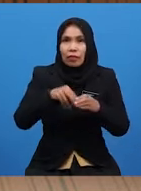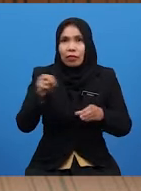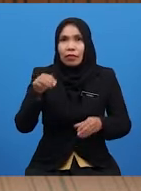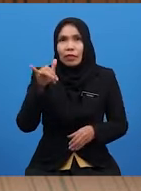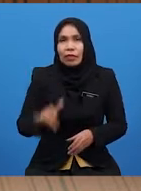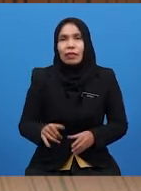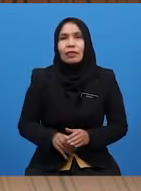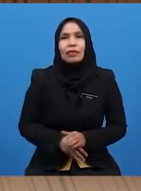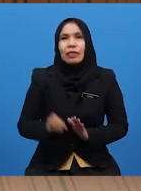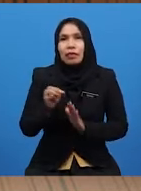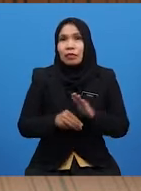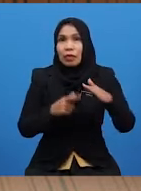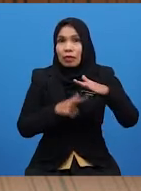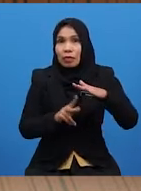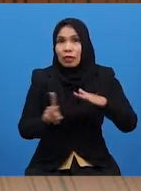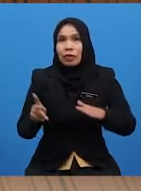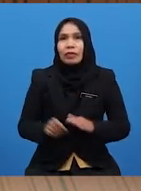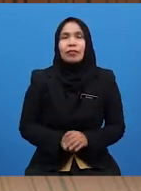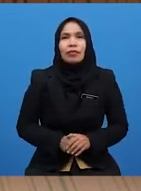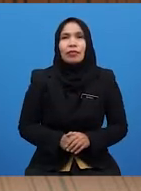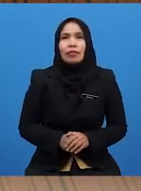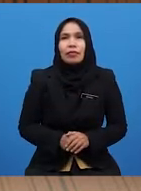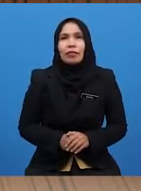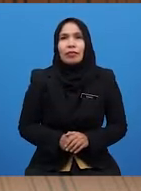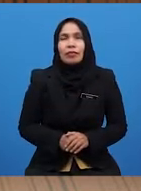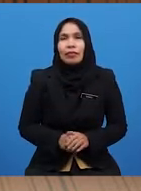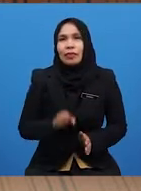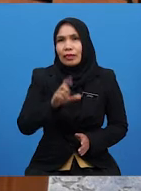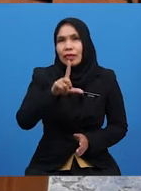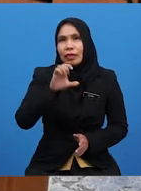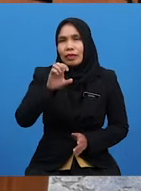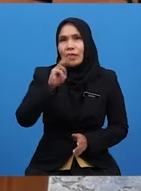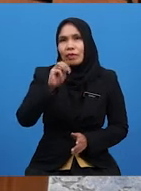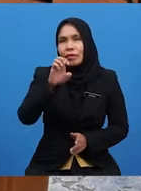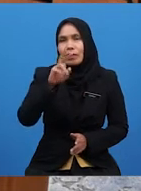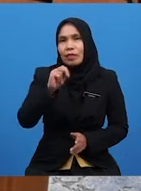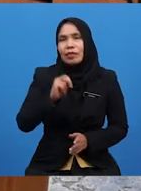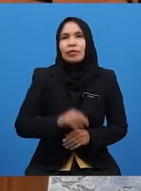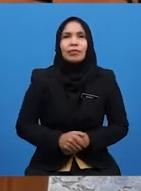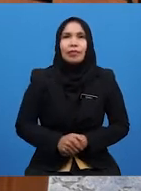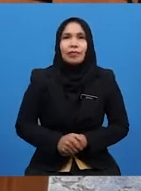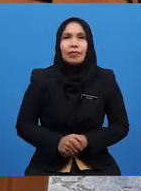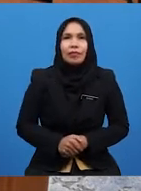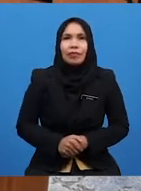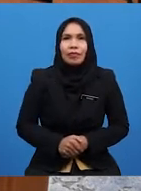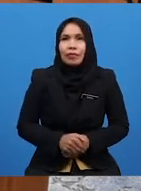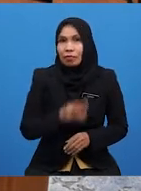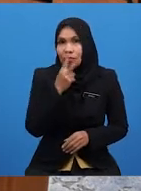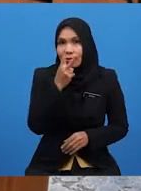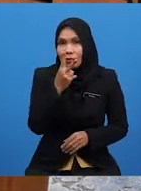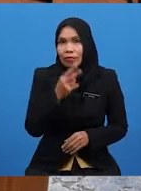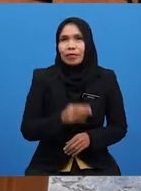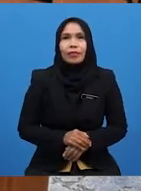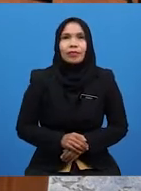social psychological dan estetik Hai melalui pemerhatian ini dapat kita